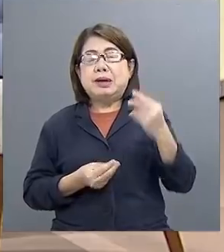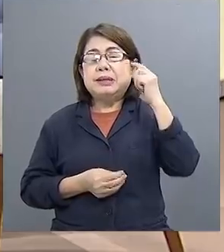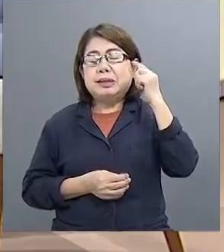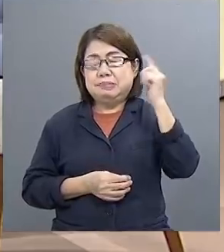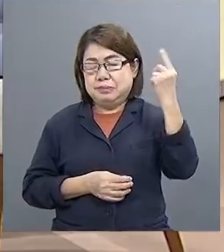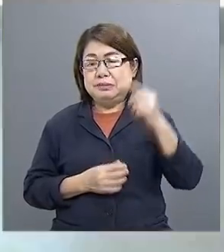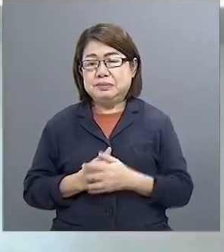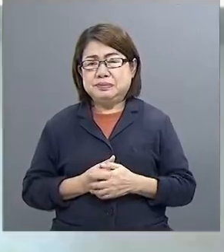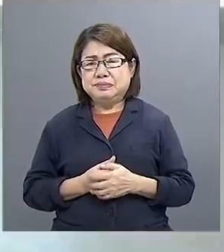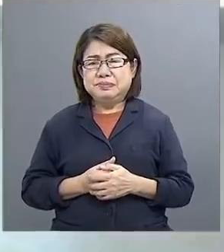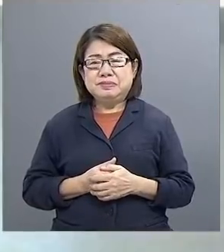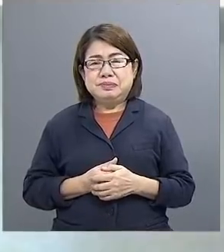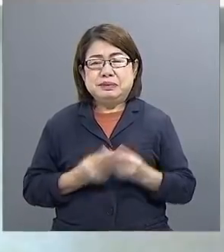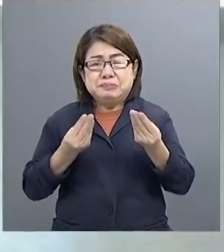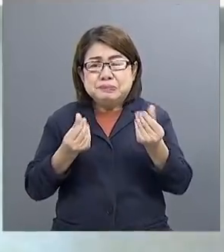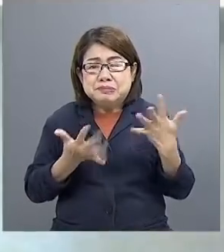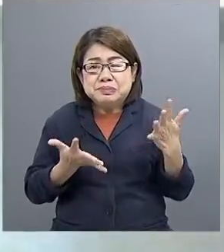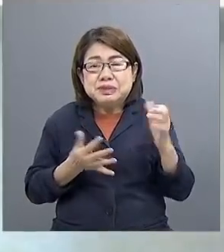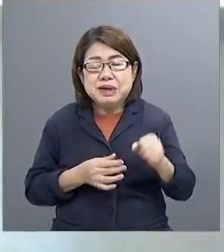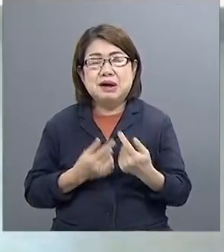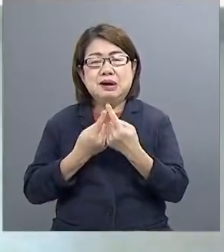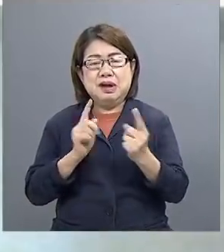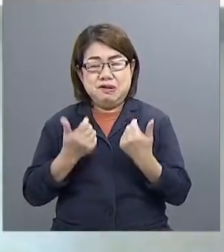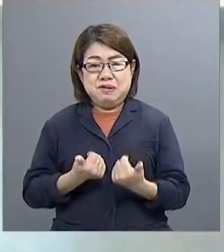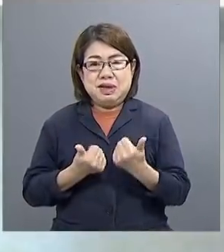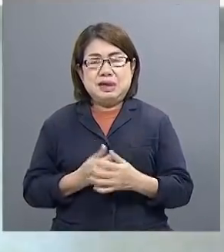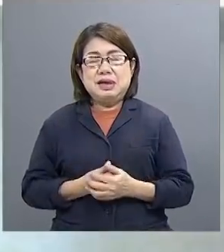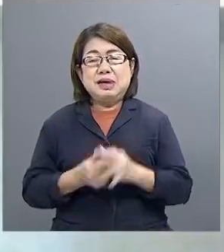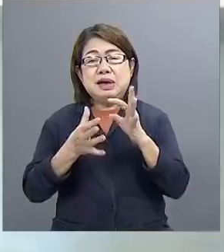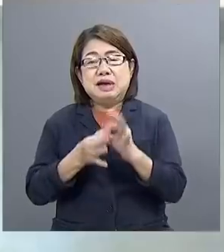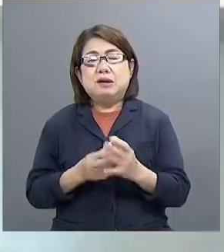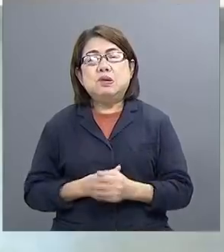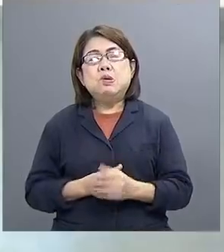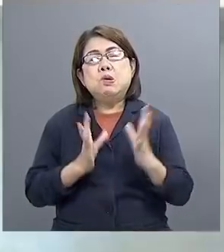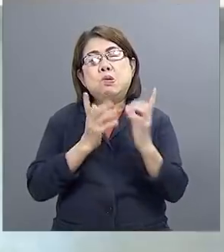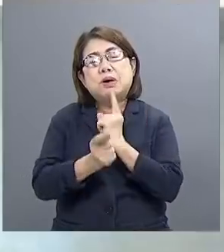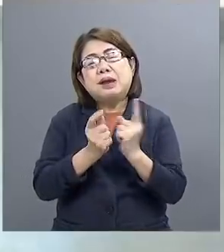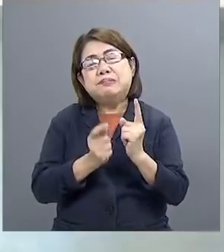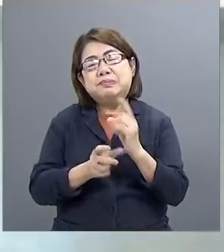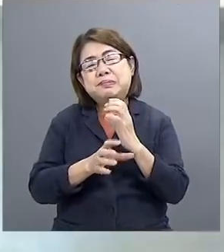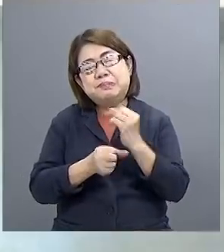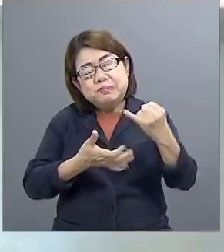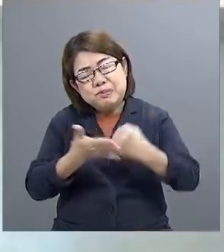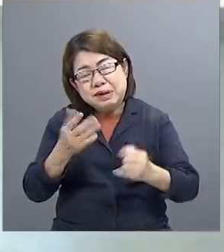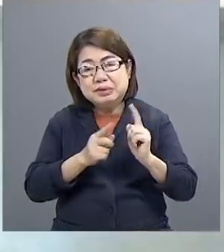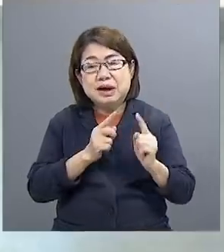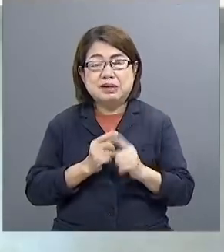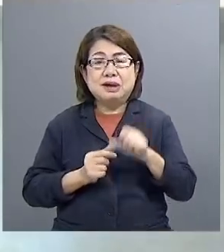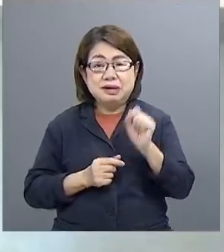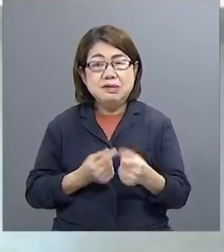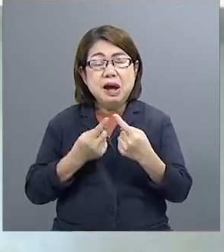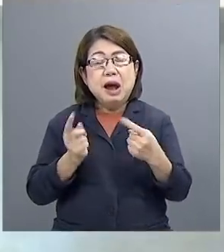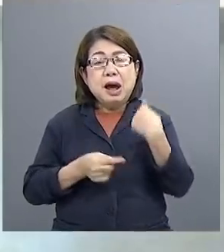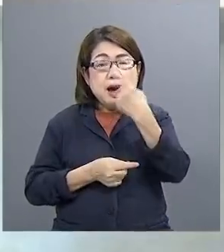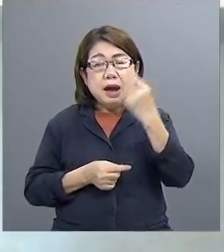ใช่อะร้องรายการตรงศีรษะของเรานะคะคุณผู้ชมว่าด้วยงานศิลปะวัฒนธรรมและแน่นอนค่ะใครที่ติดตามนะคะในเรื่อง